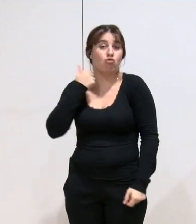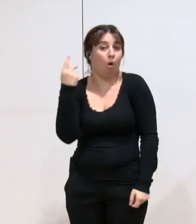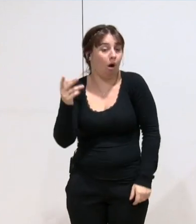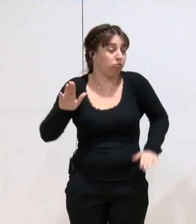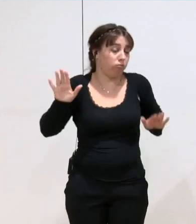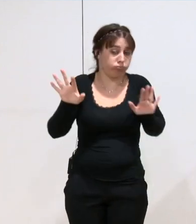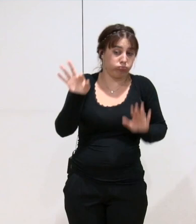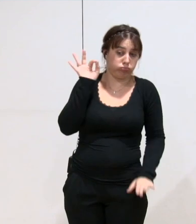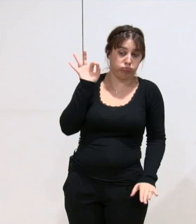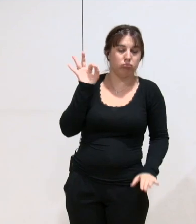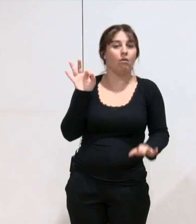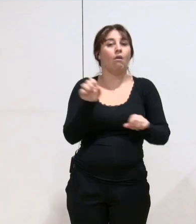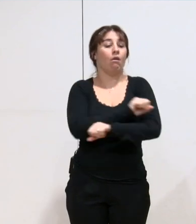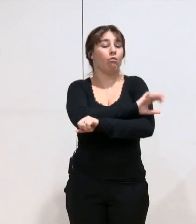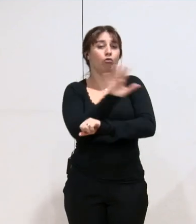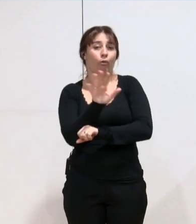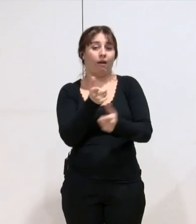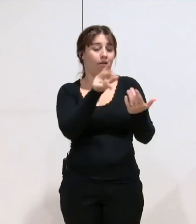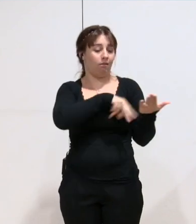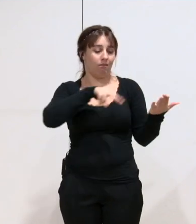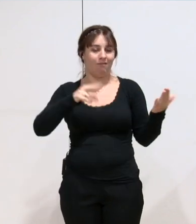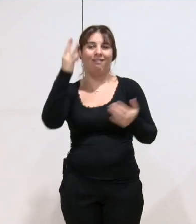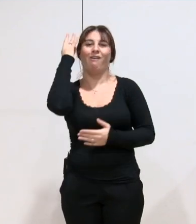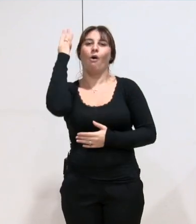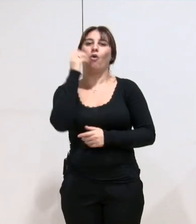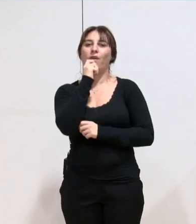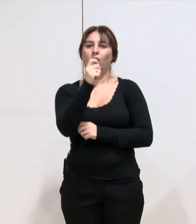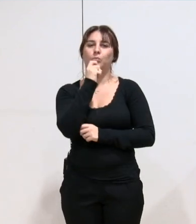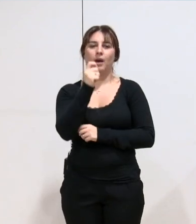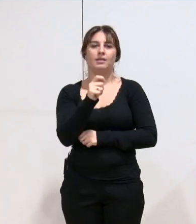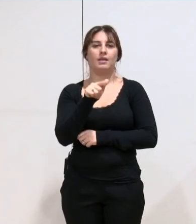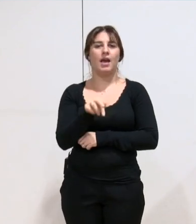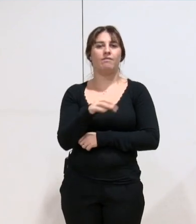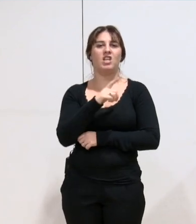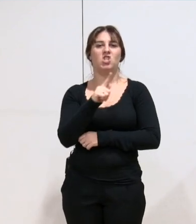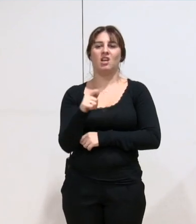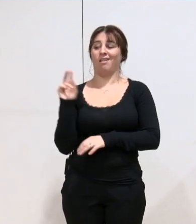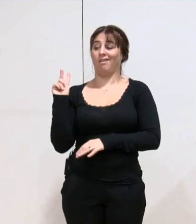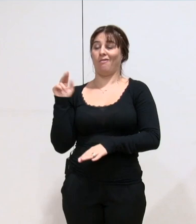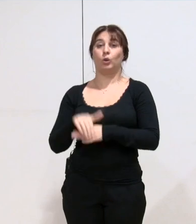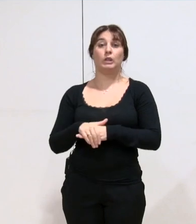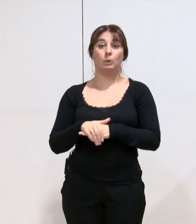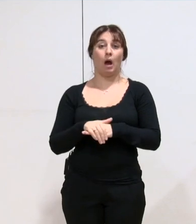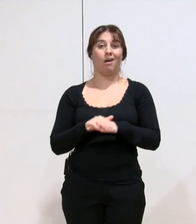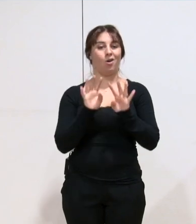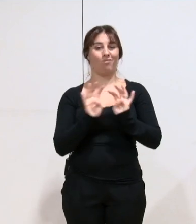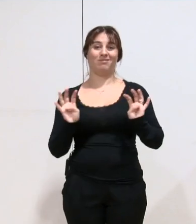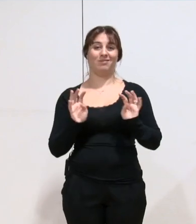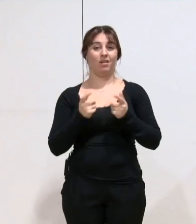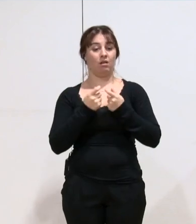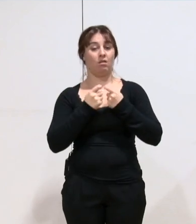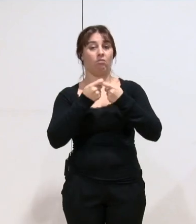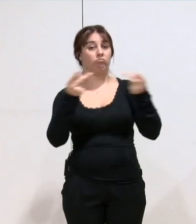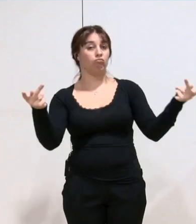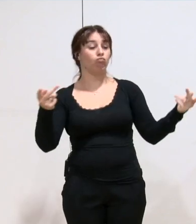également dans la presse, à la suite de la conférence de presse du FCG vendredi soir, que des opportunités